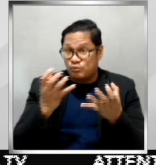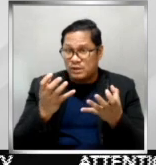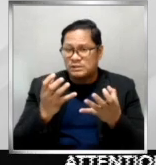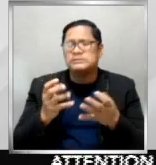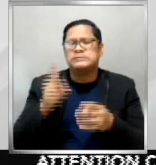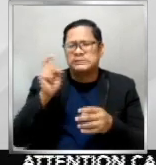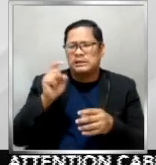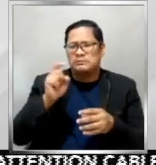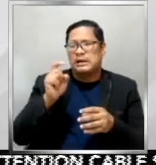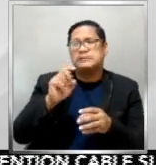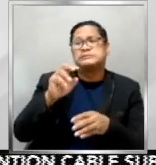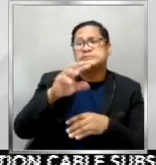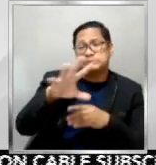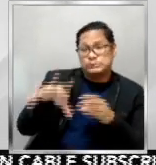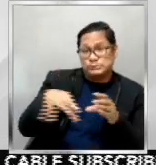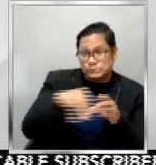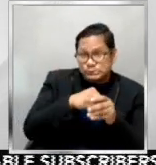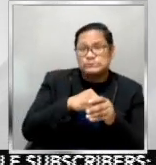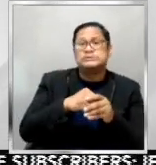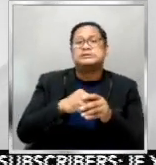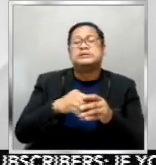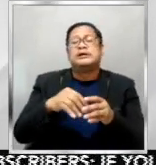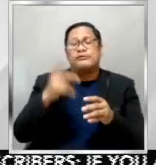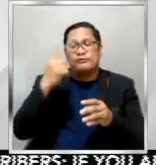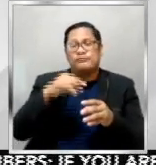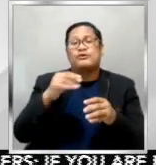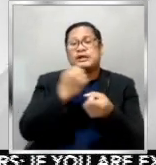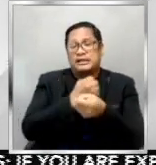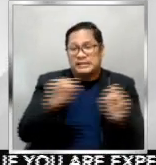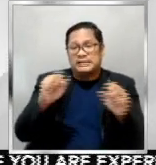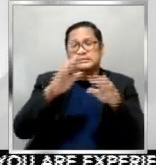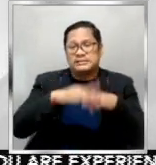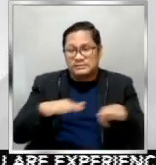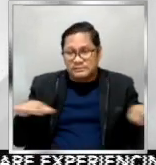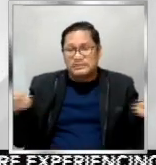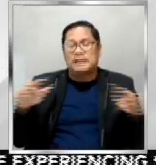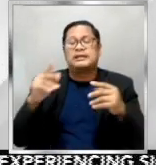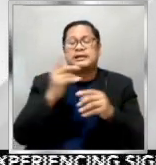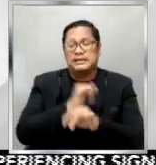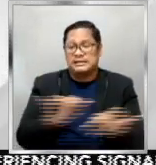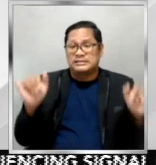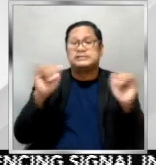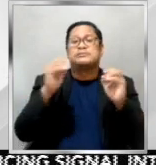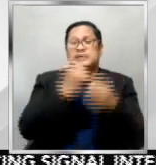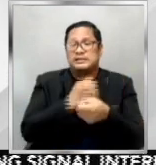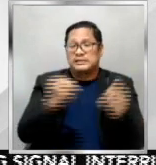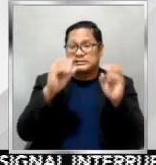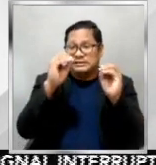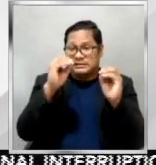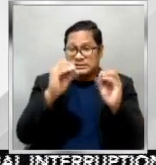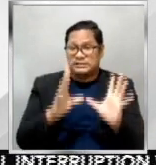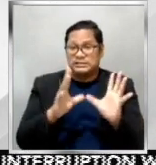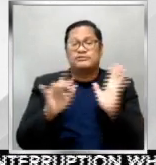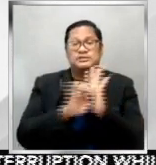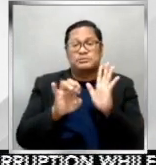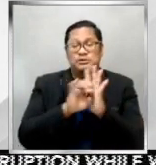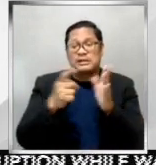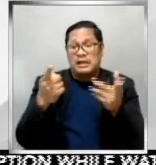yung pagtitiyak sa kaligtasan ng mga bata at kaligtasan din ng mga guro. Na kung sakaling may mangyayari at di